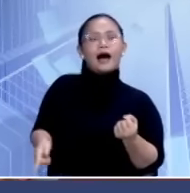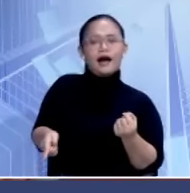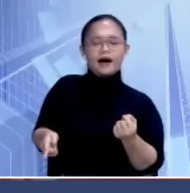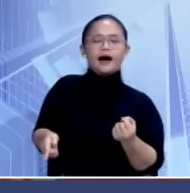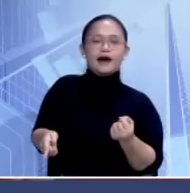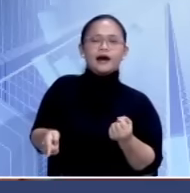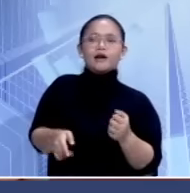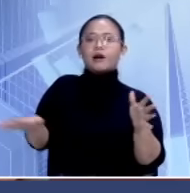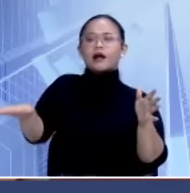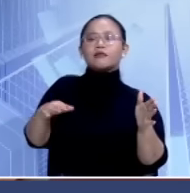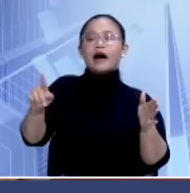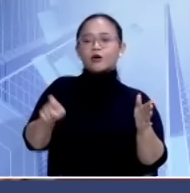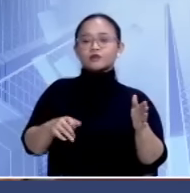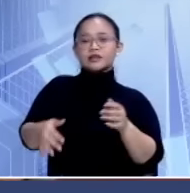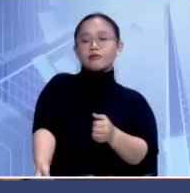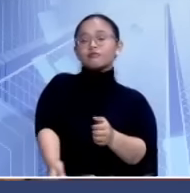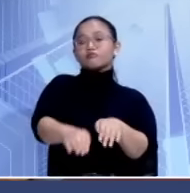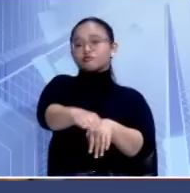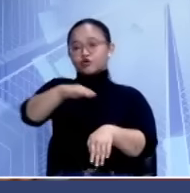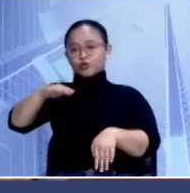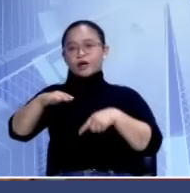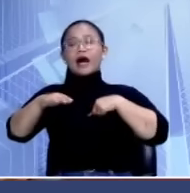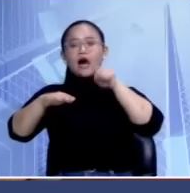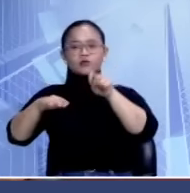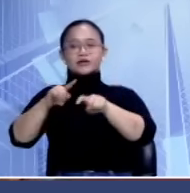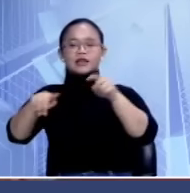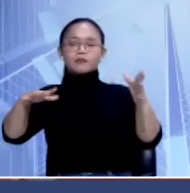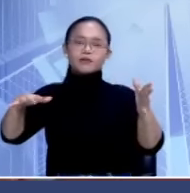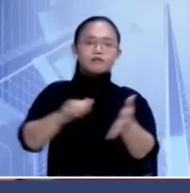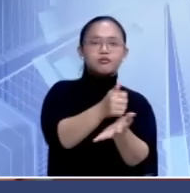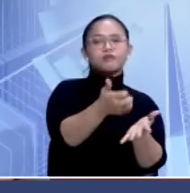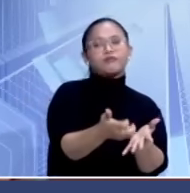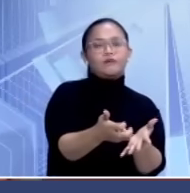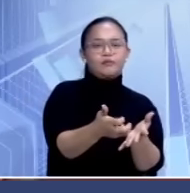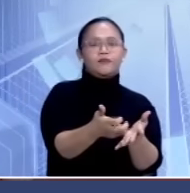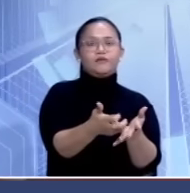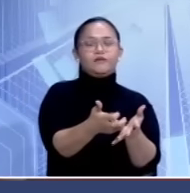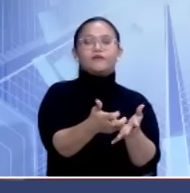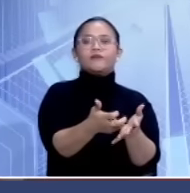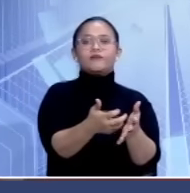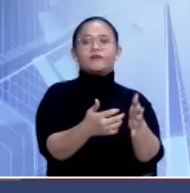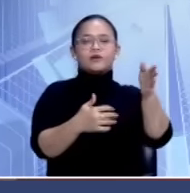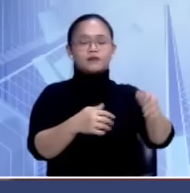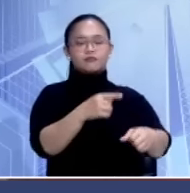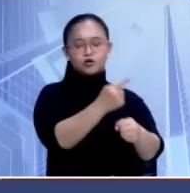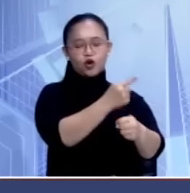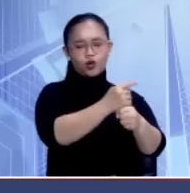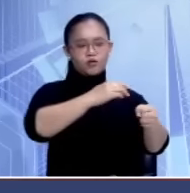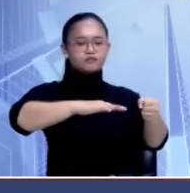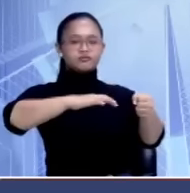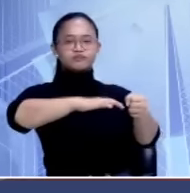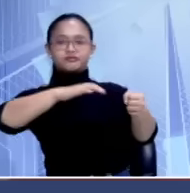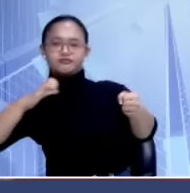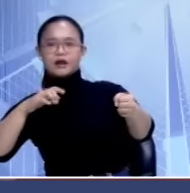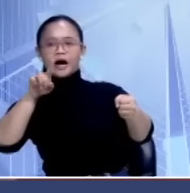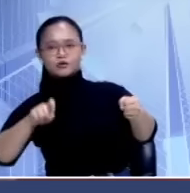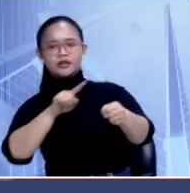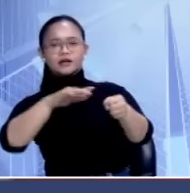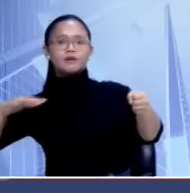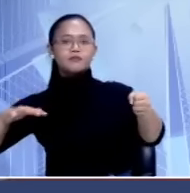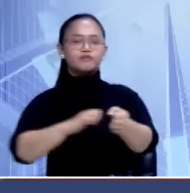kendaraan tersebut malah maju, kemudian lompat dan menabrak sebuah kaca. Alhamdulillah, sehingga